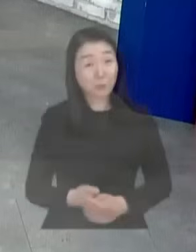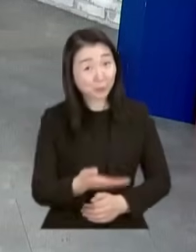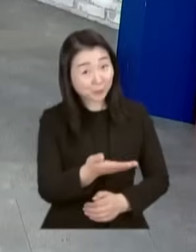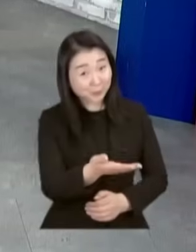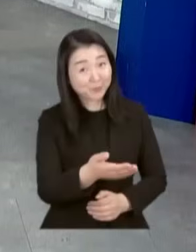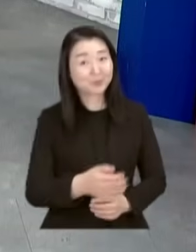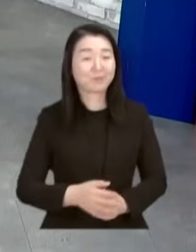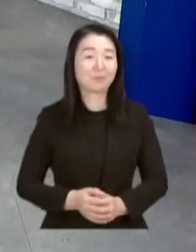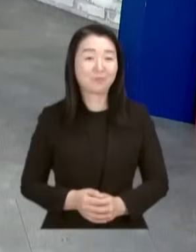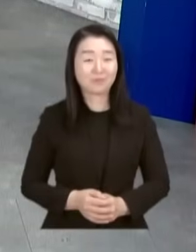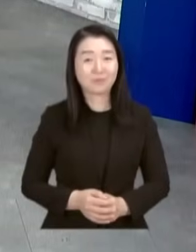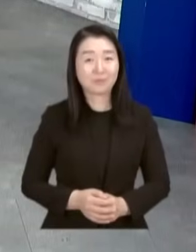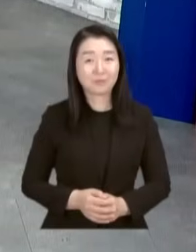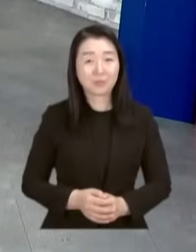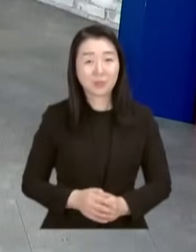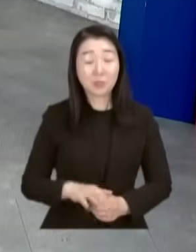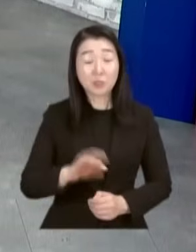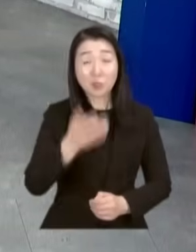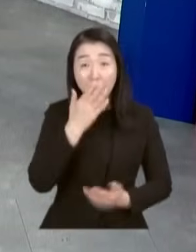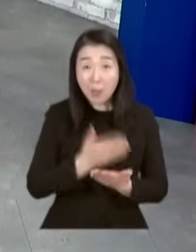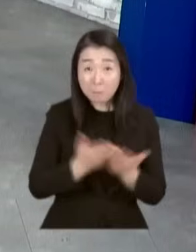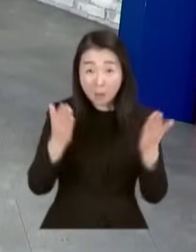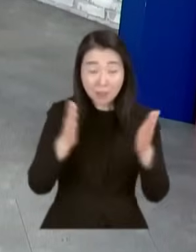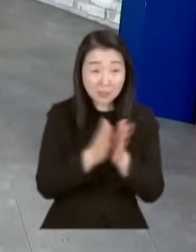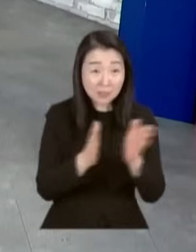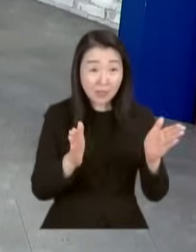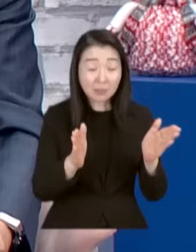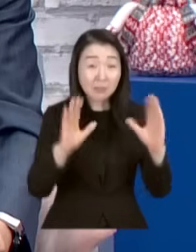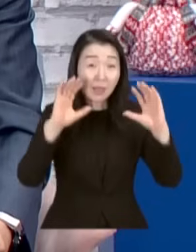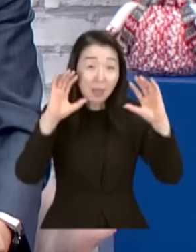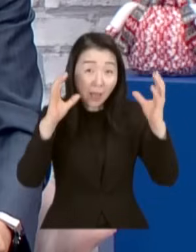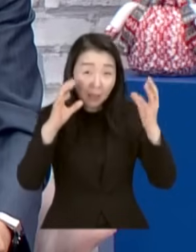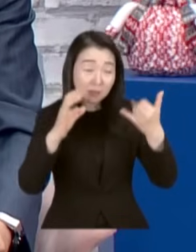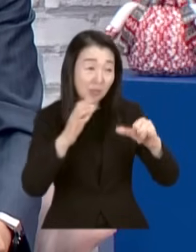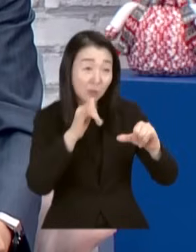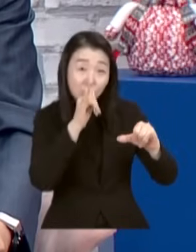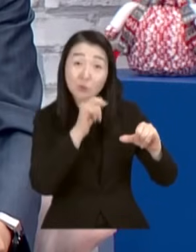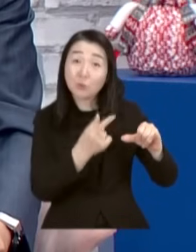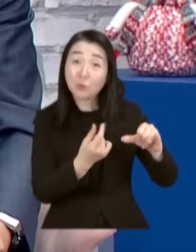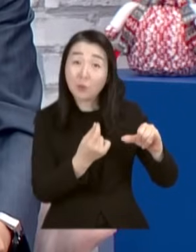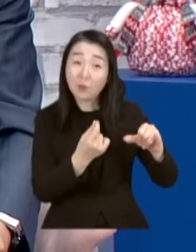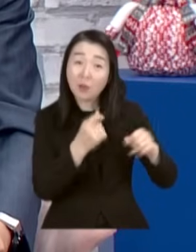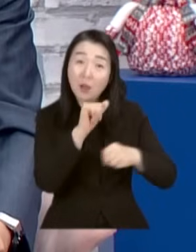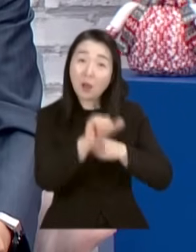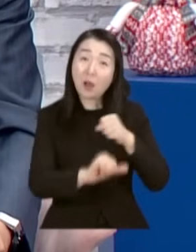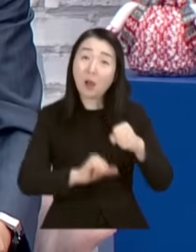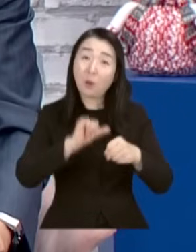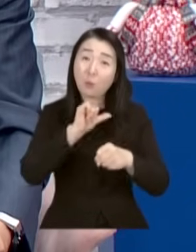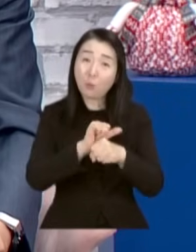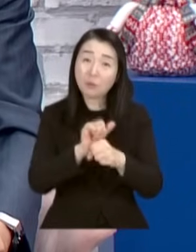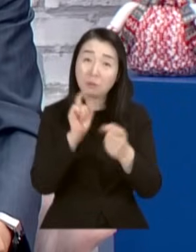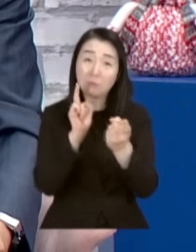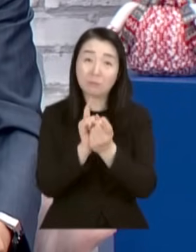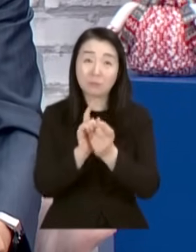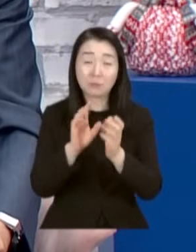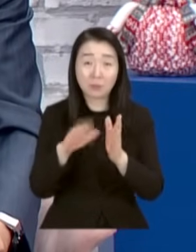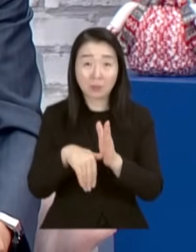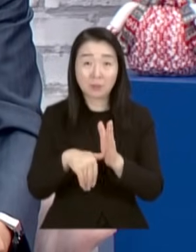근데 목사님께서 이렇게 쭉 처음에 이제 시작을 하셔서 그때는 아이도 있으셨고 근데 한 5년 정도 됐을